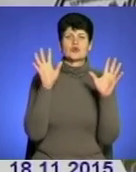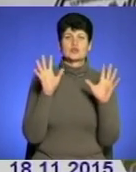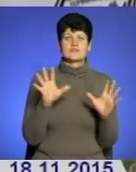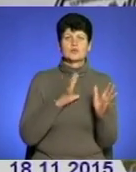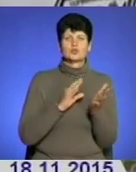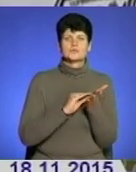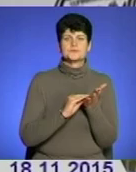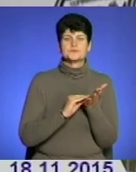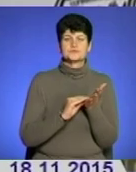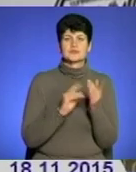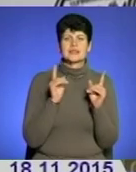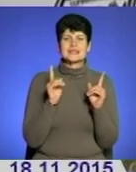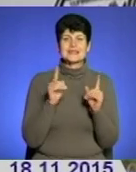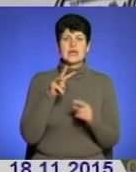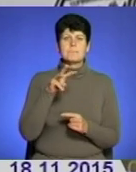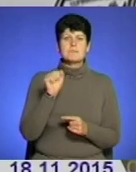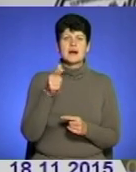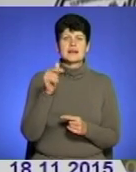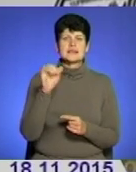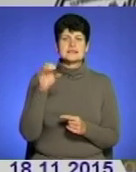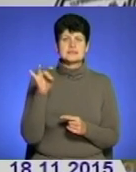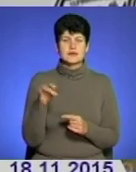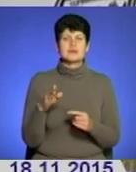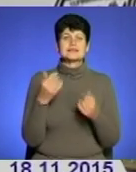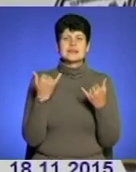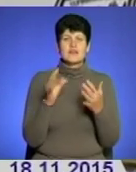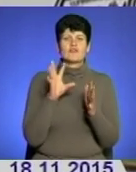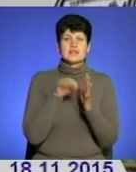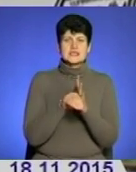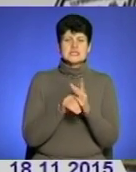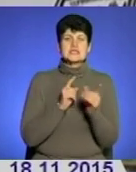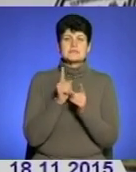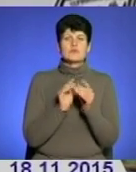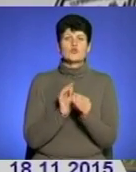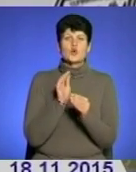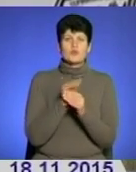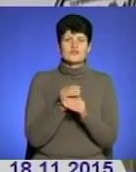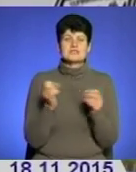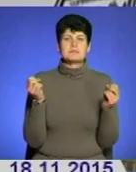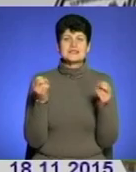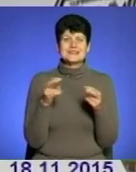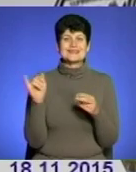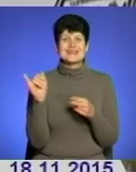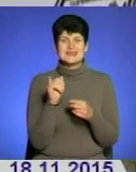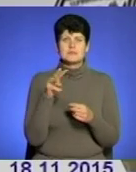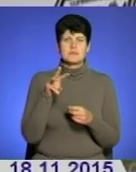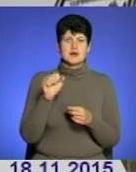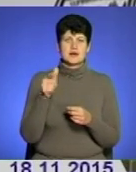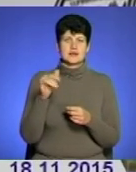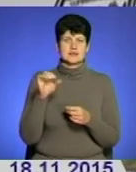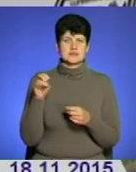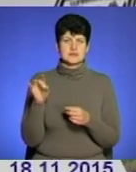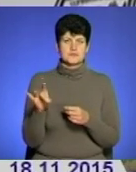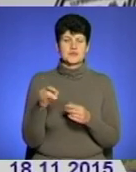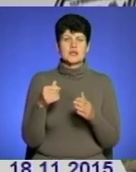це обумовлено, тільки магістри. Зараз внесені зміни. Доповнено спеціаліст та магістр. Значить,